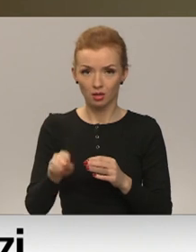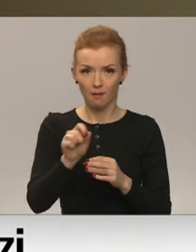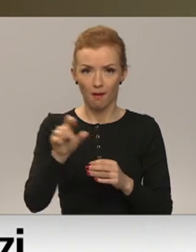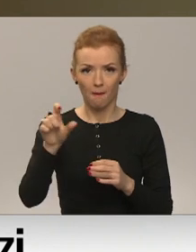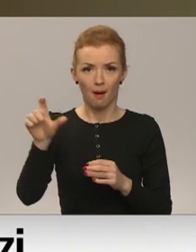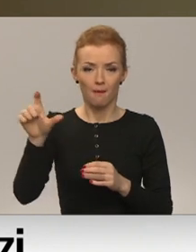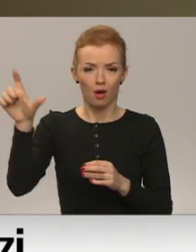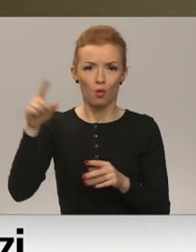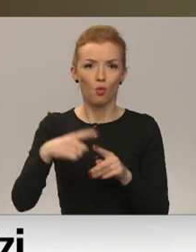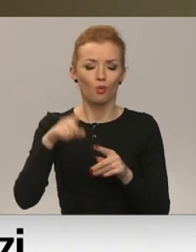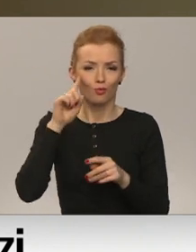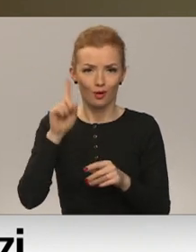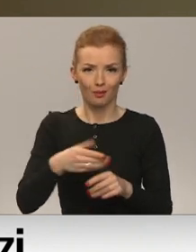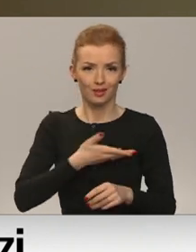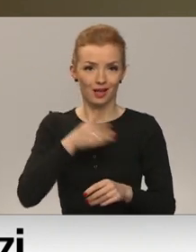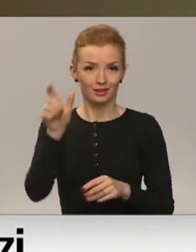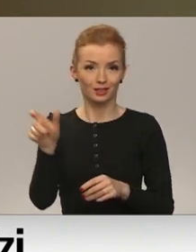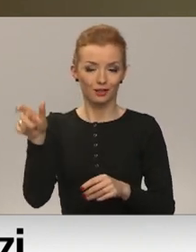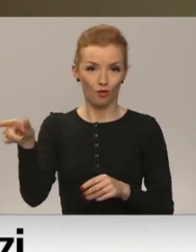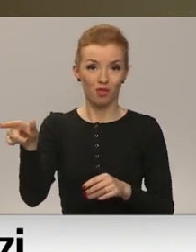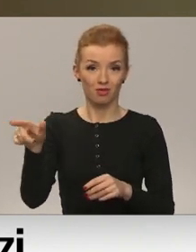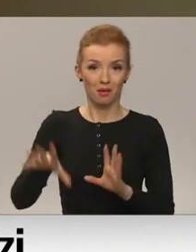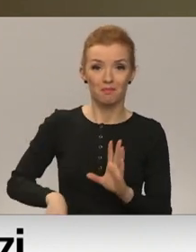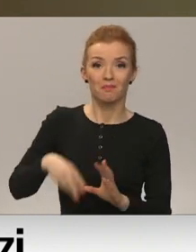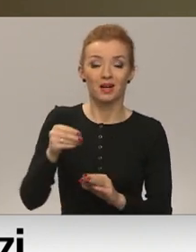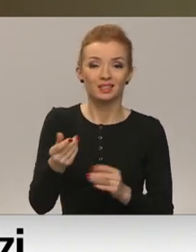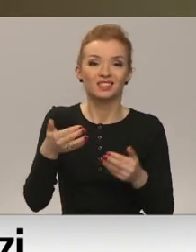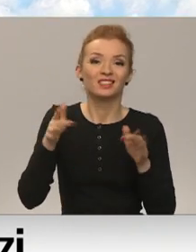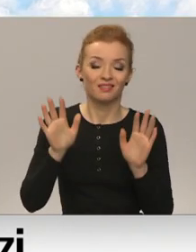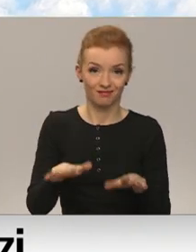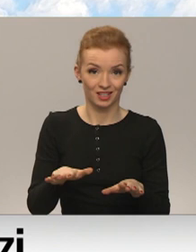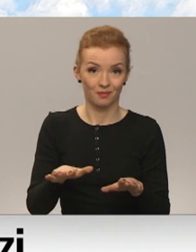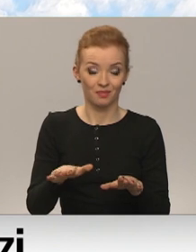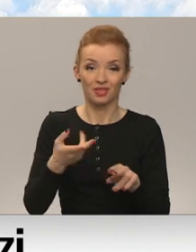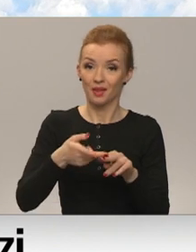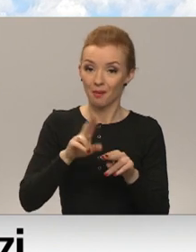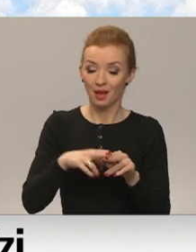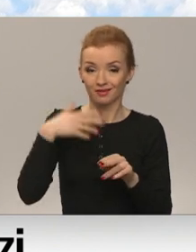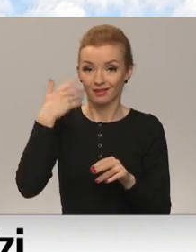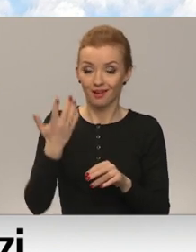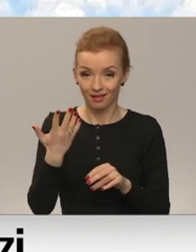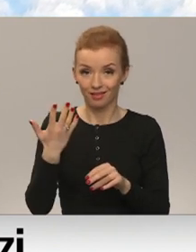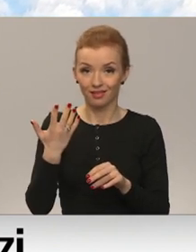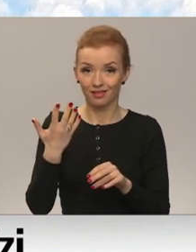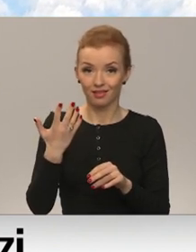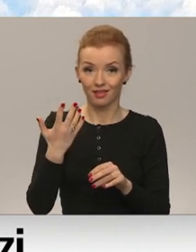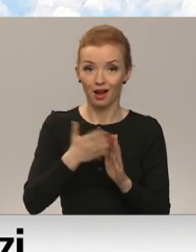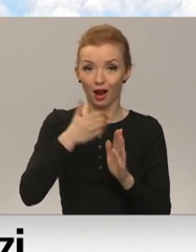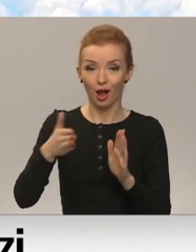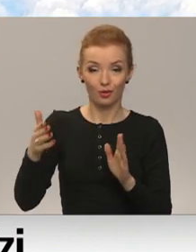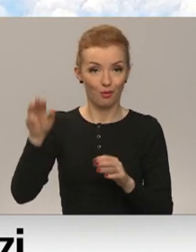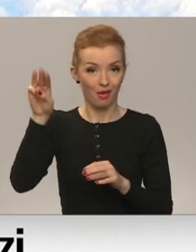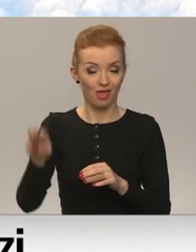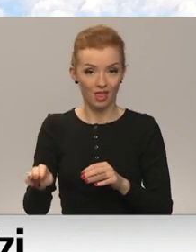Un, protams, kad iedzīvotāji maksātspēja ir tik liela, cik viņi ir. Un, līdz ar to, tad, kad katru mēnesi